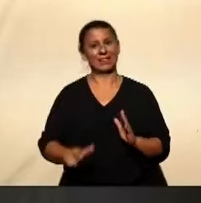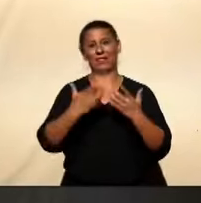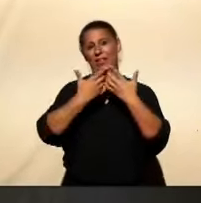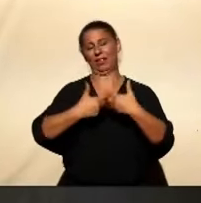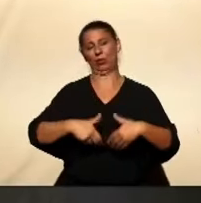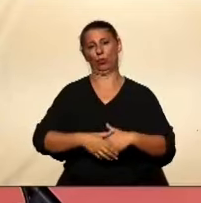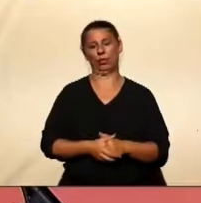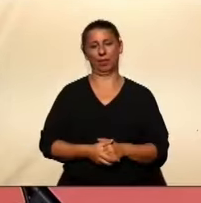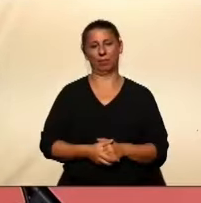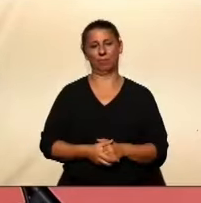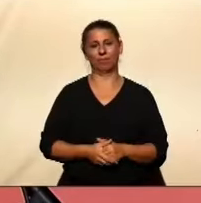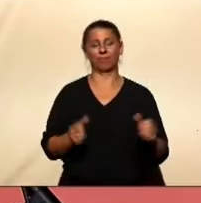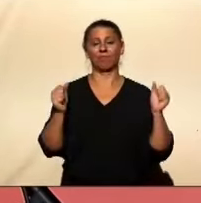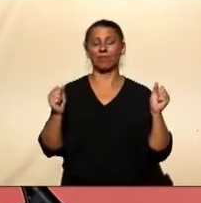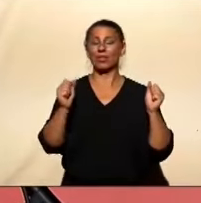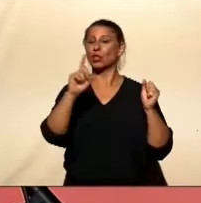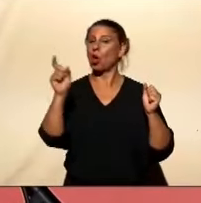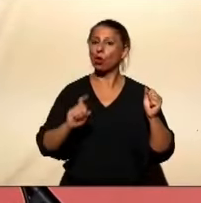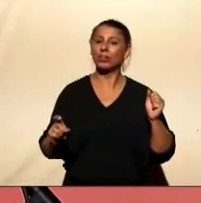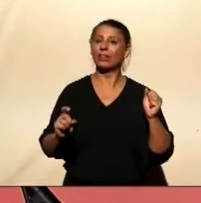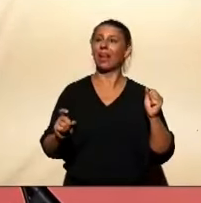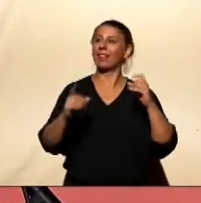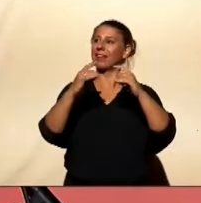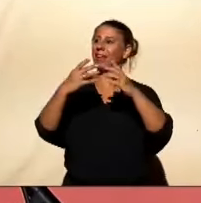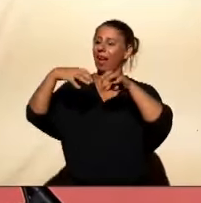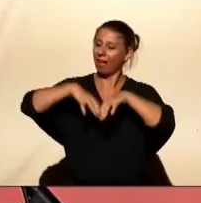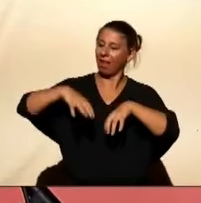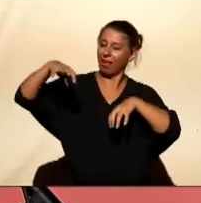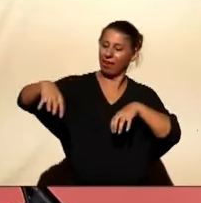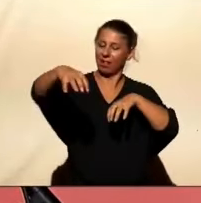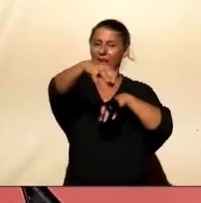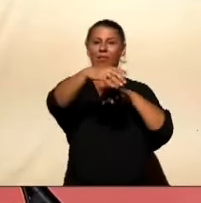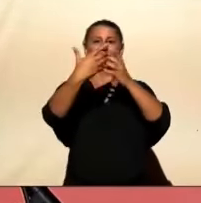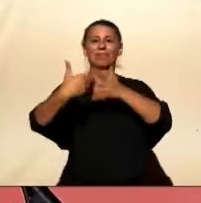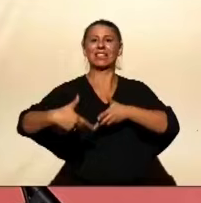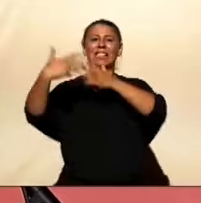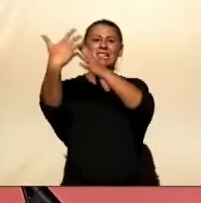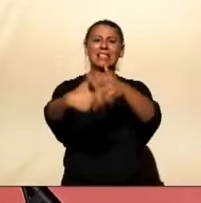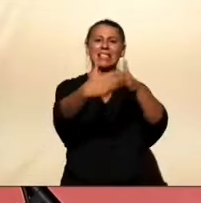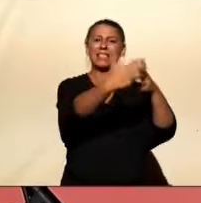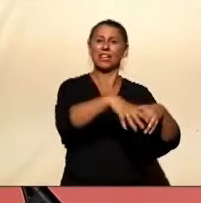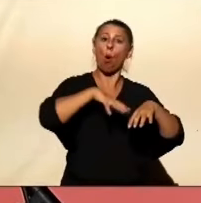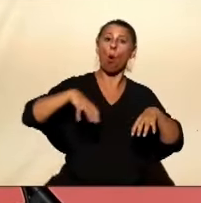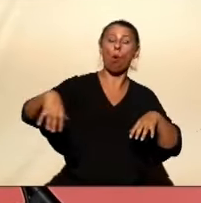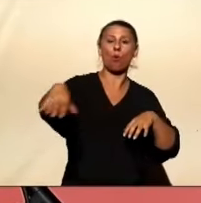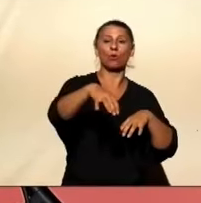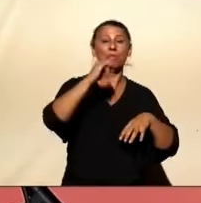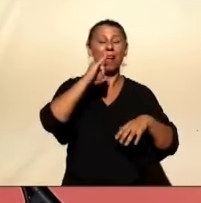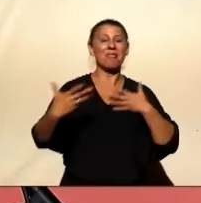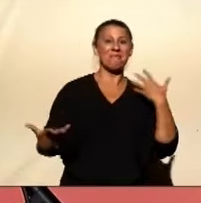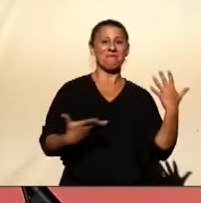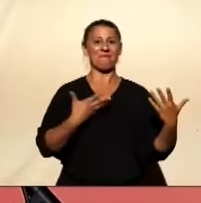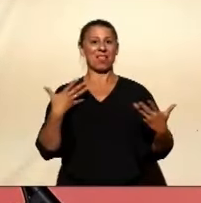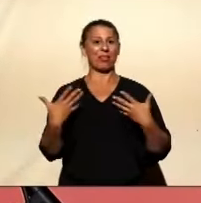λειτουργία του, τη ζωντάνια των σκηνών, των χώρων του, πάντα με ενθουσιασμό για